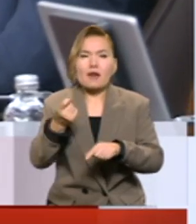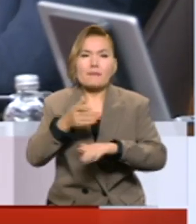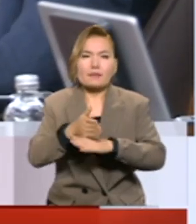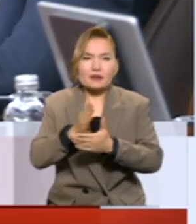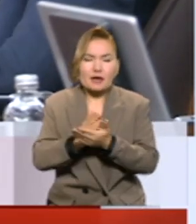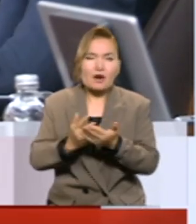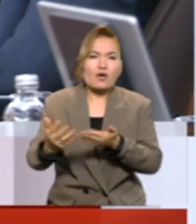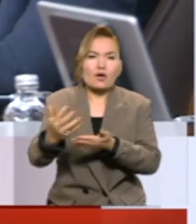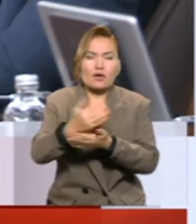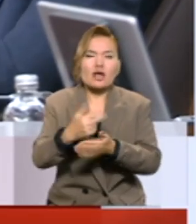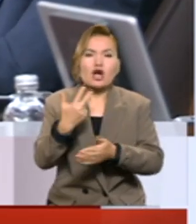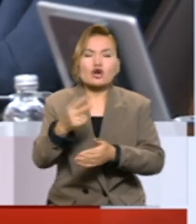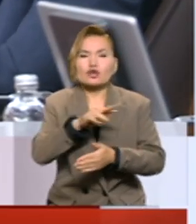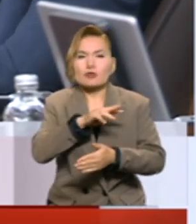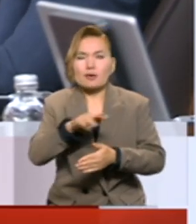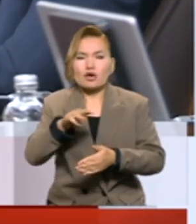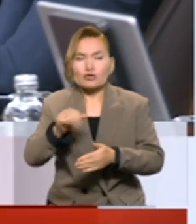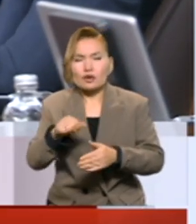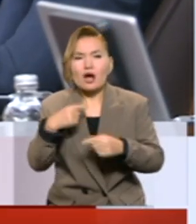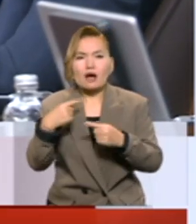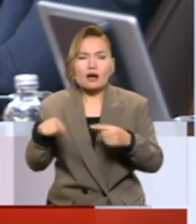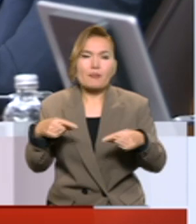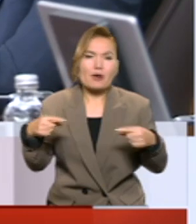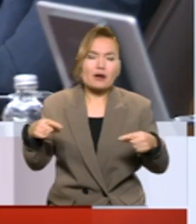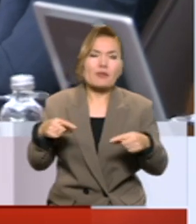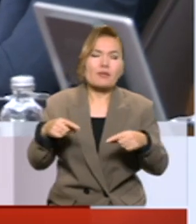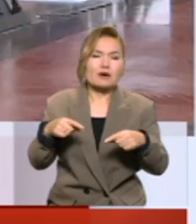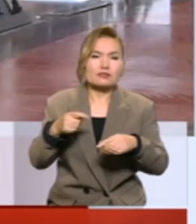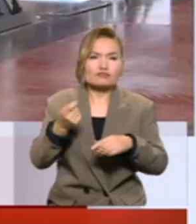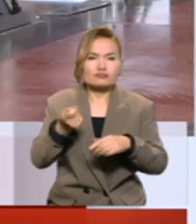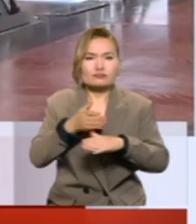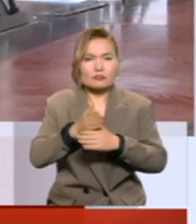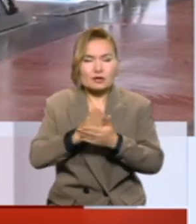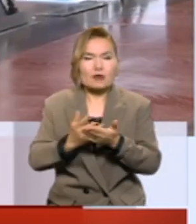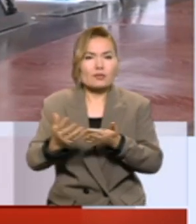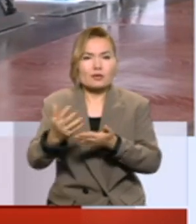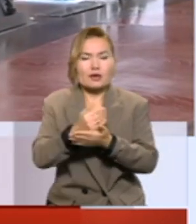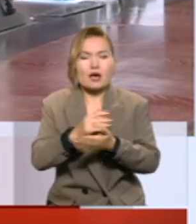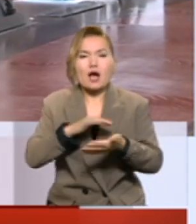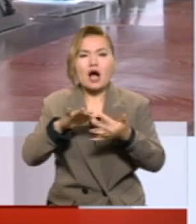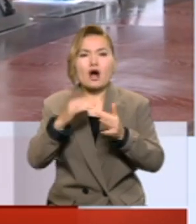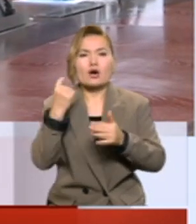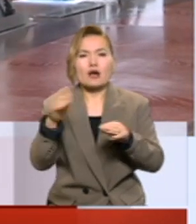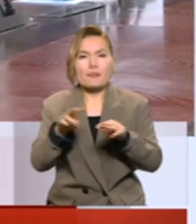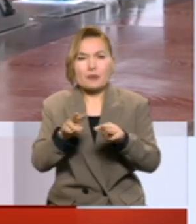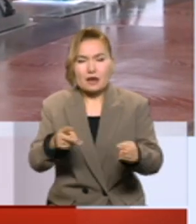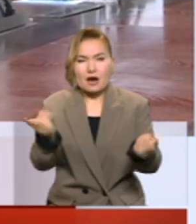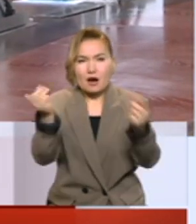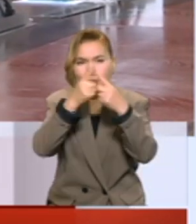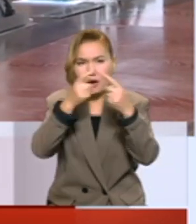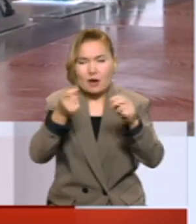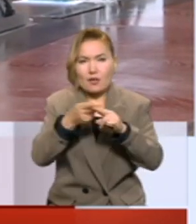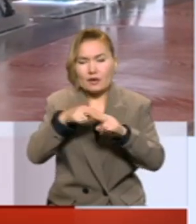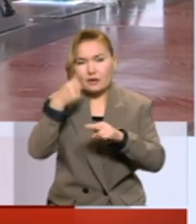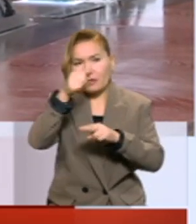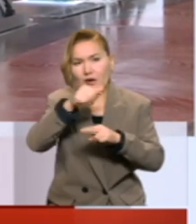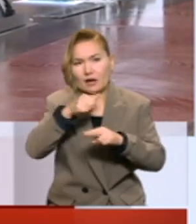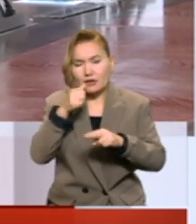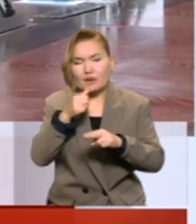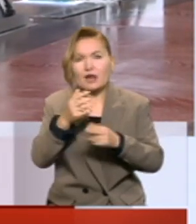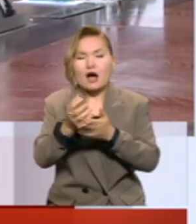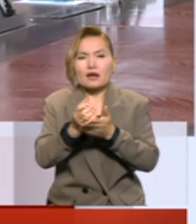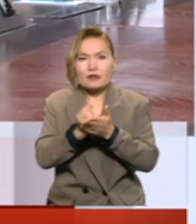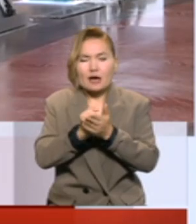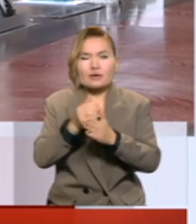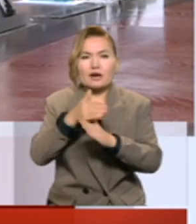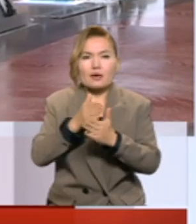болса, қалған 3 миллион тонна өзге де астық дақылдары. Ауыл шаруашылығы министрлігі мұның барлығы биыл елді нан,